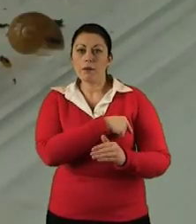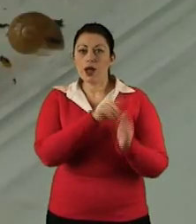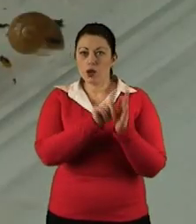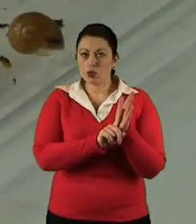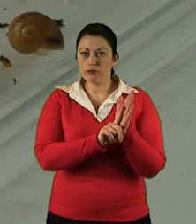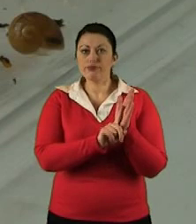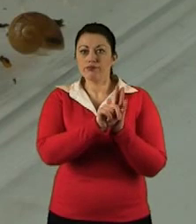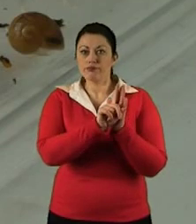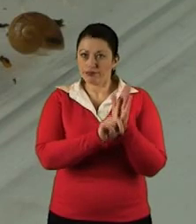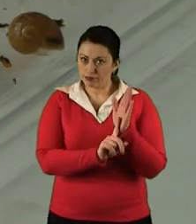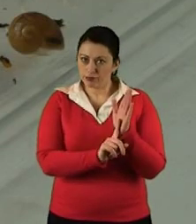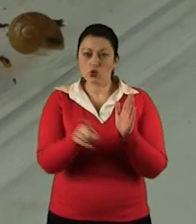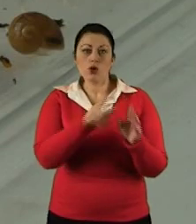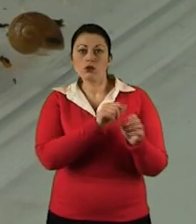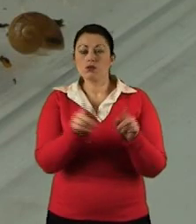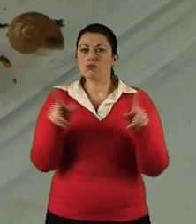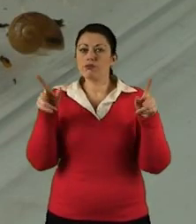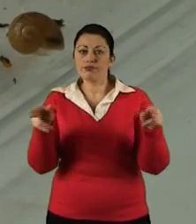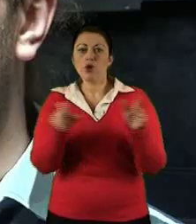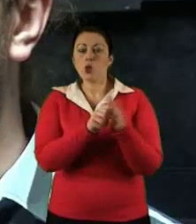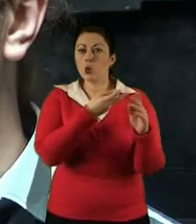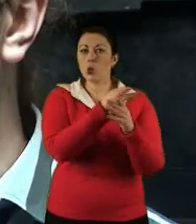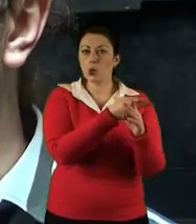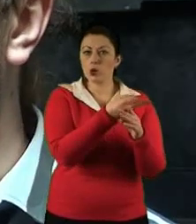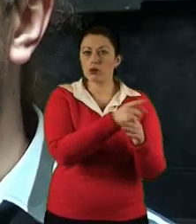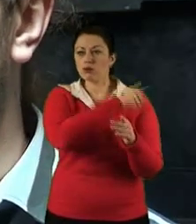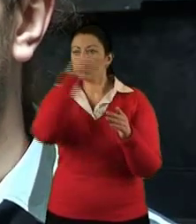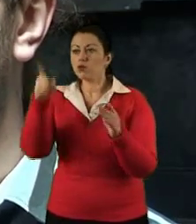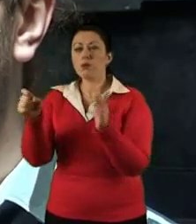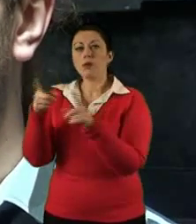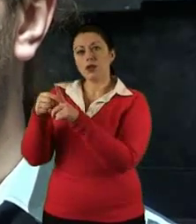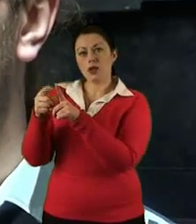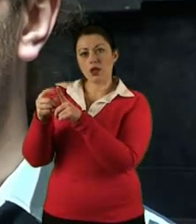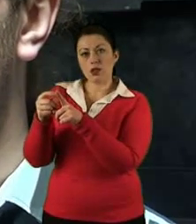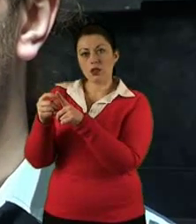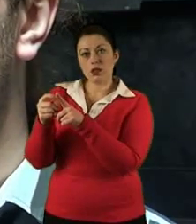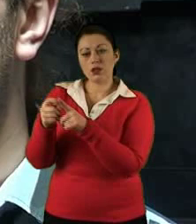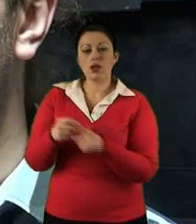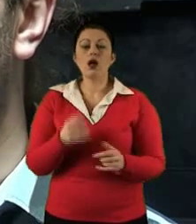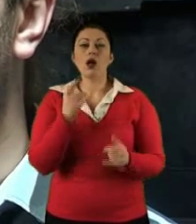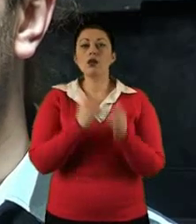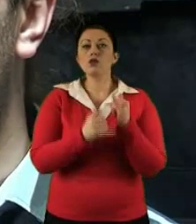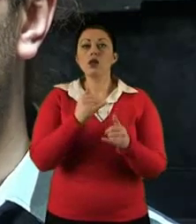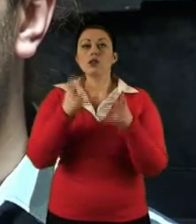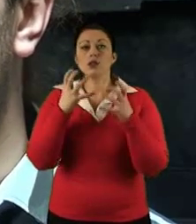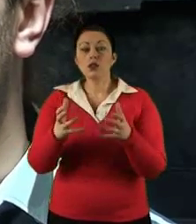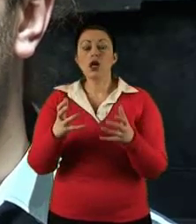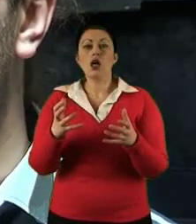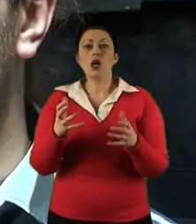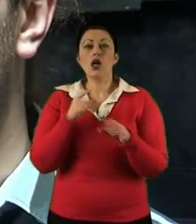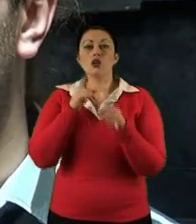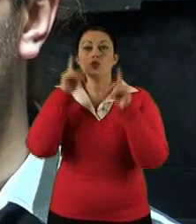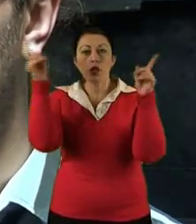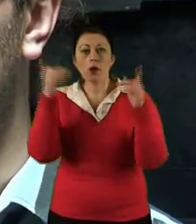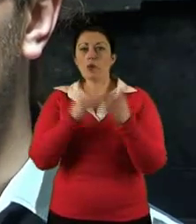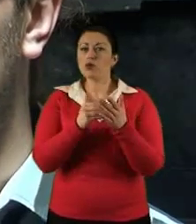Sezon trwa mniej więcej od końca lutego do października. Aby była to produkcja naprawdę rentowna, musimy uzyskać około 5-10 ton